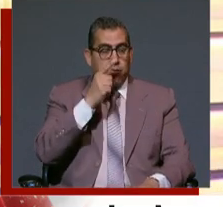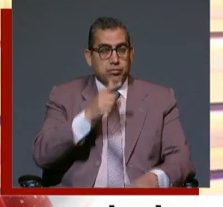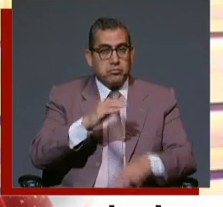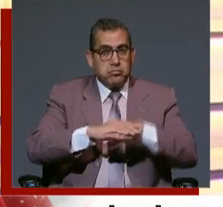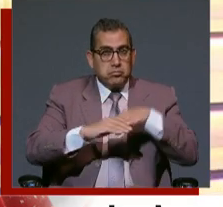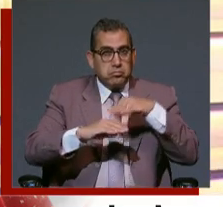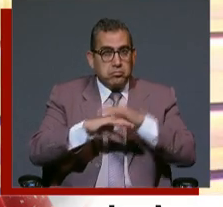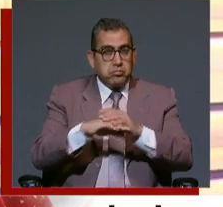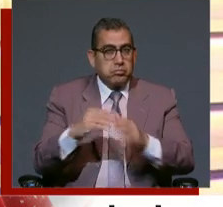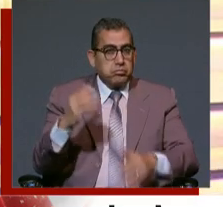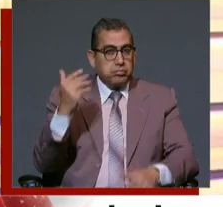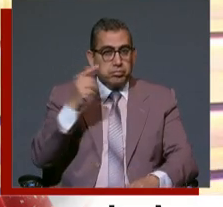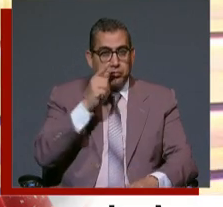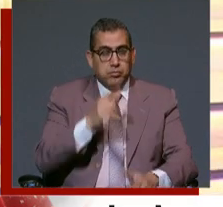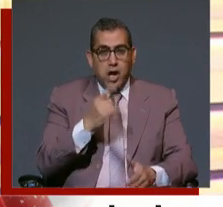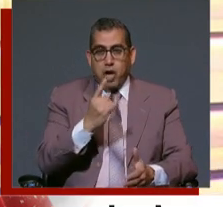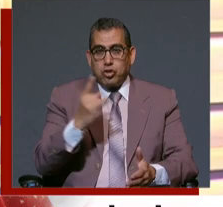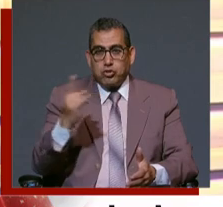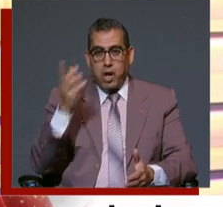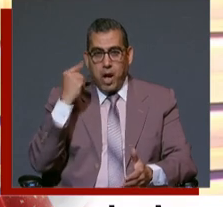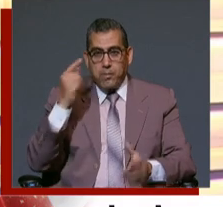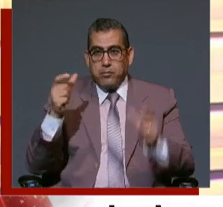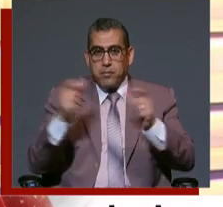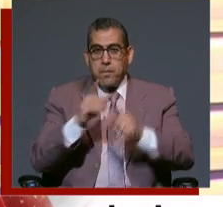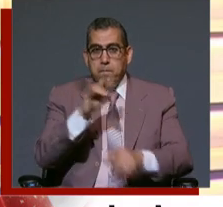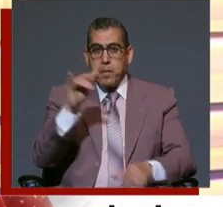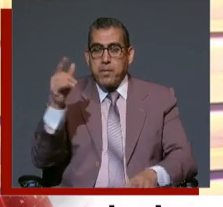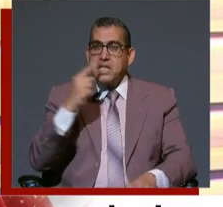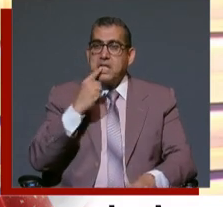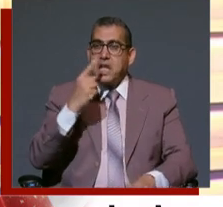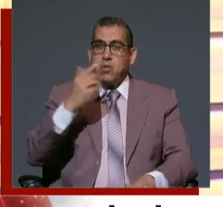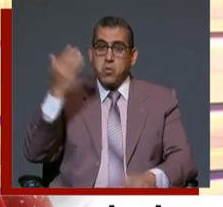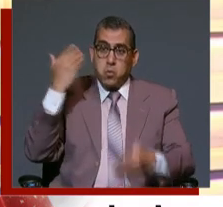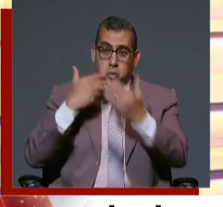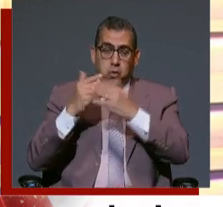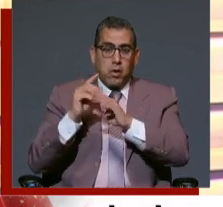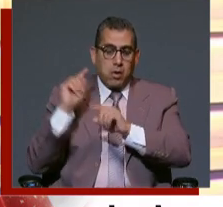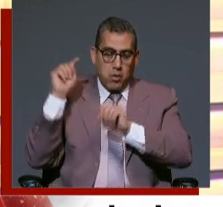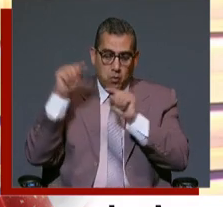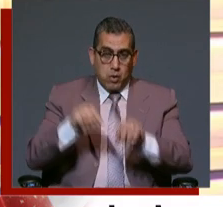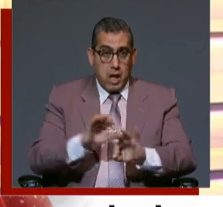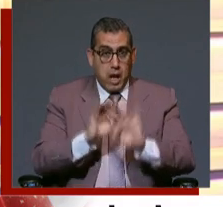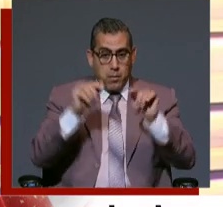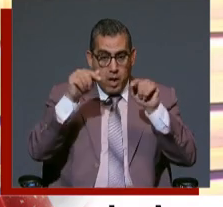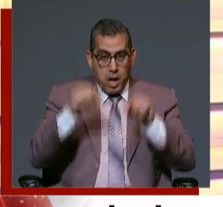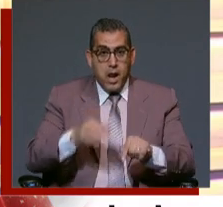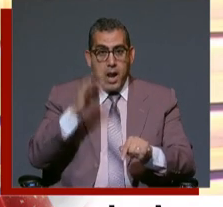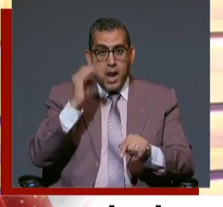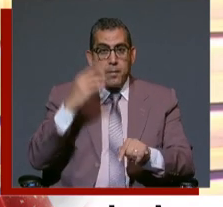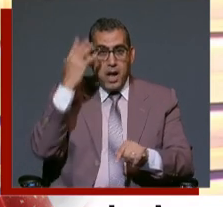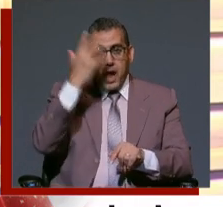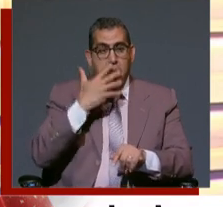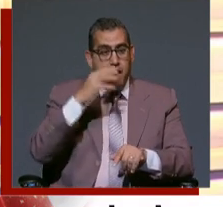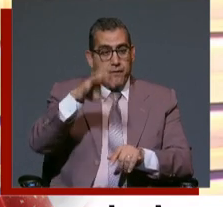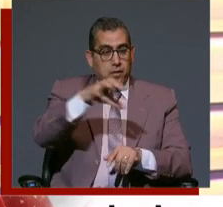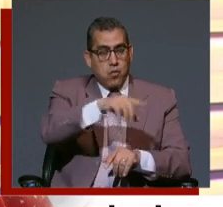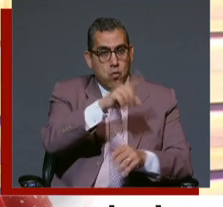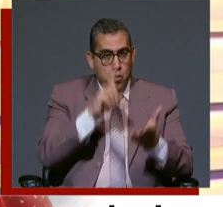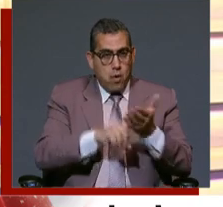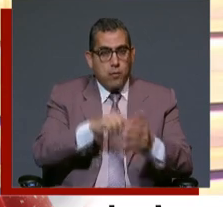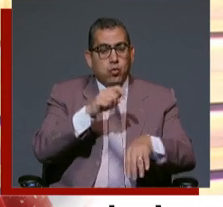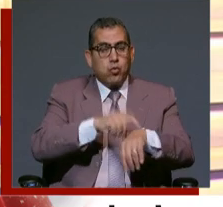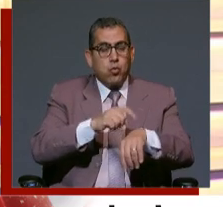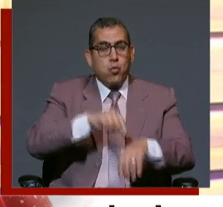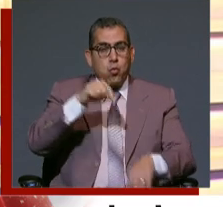على مدار عشرات إن لم يكن مئات السنوات. حان للدول الإفريقية آن لها